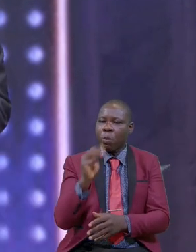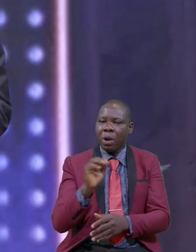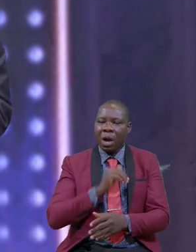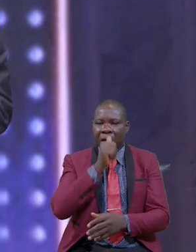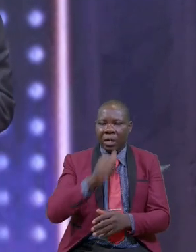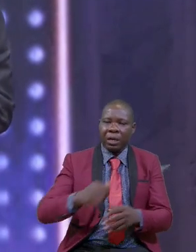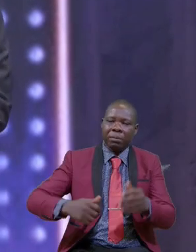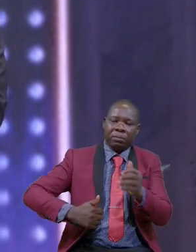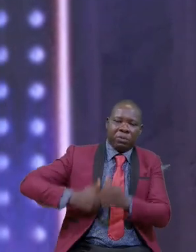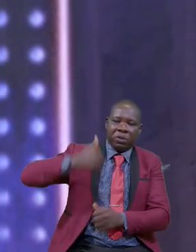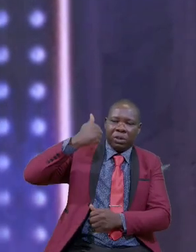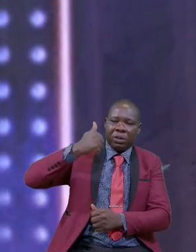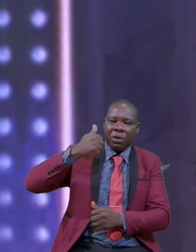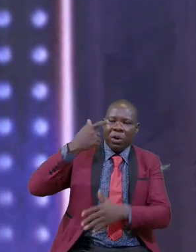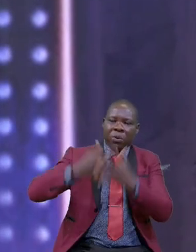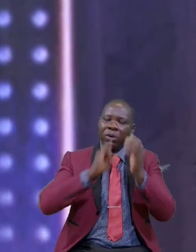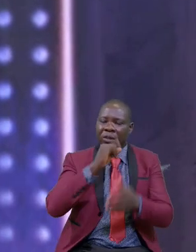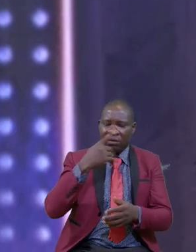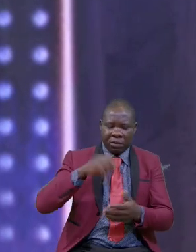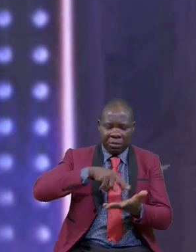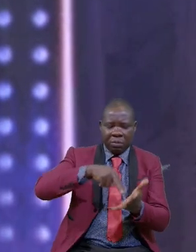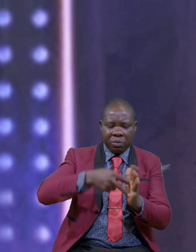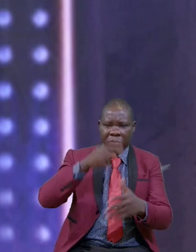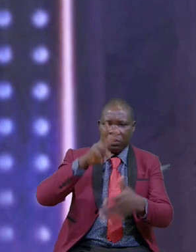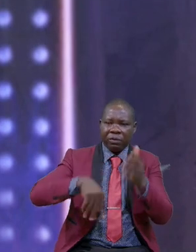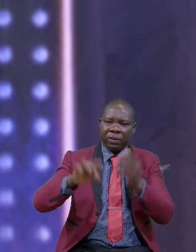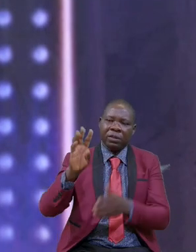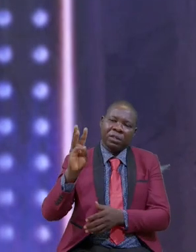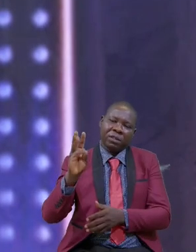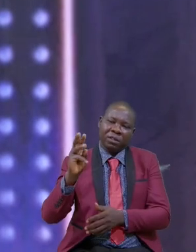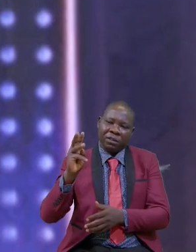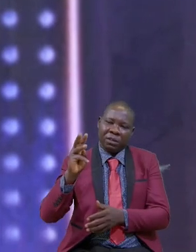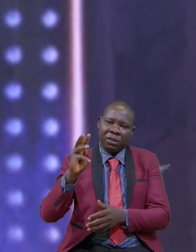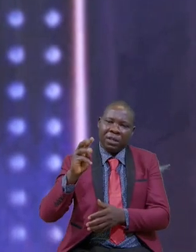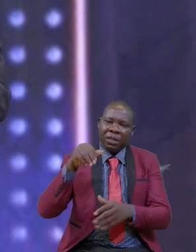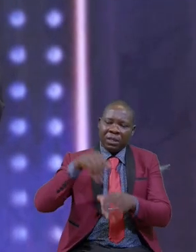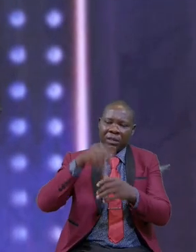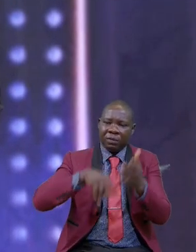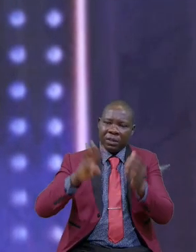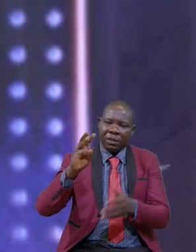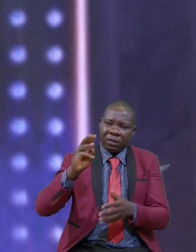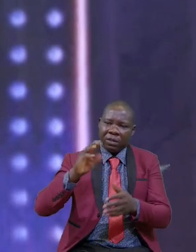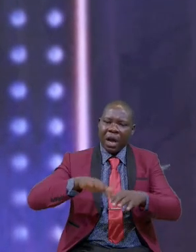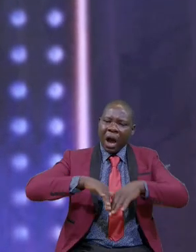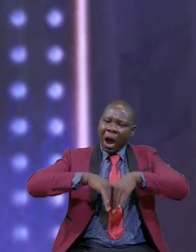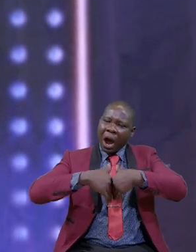purpose? Et quel est l'objectif? Verset 16. Verset 16. How be it? j'ai obtenu